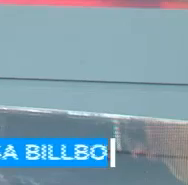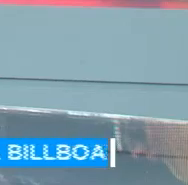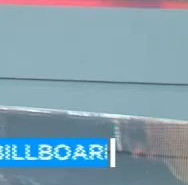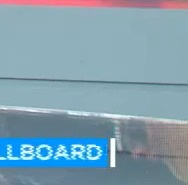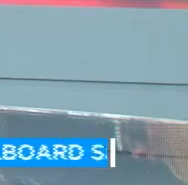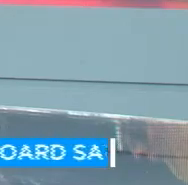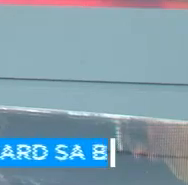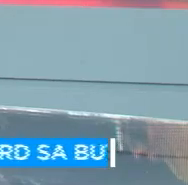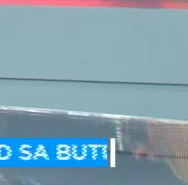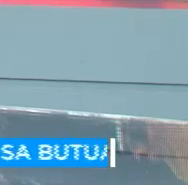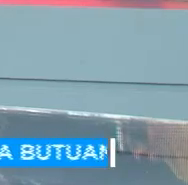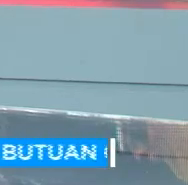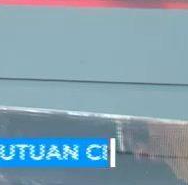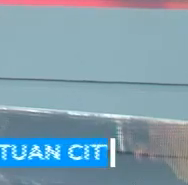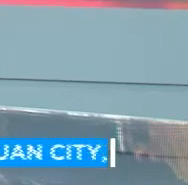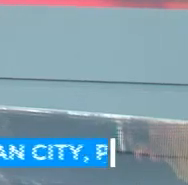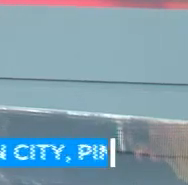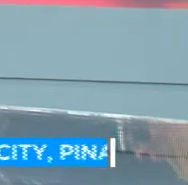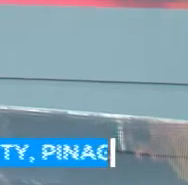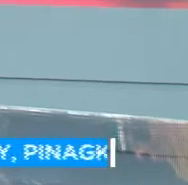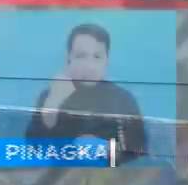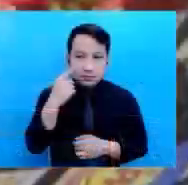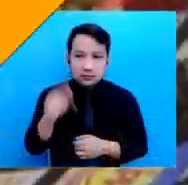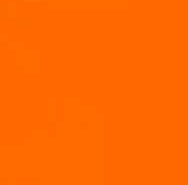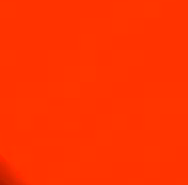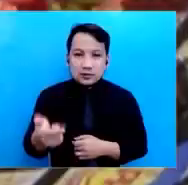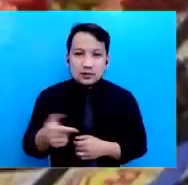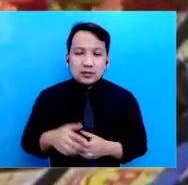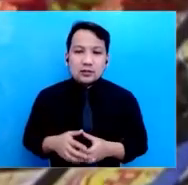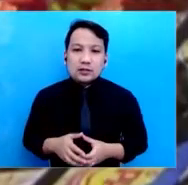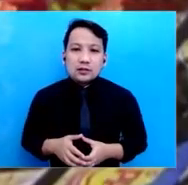Nasa frontline ng balitang yan si Justin Punsala.